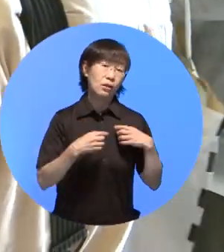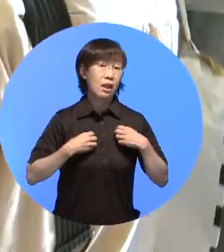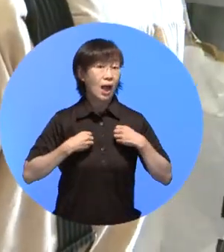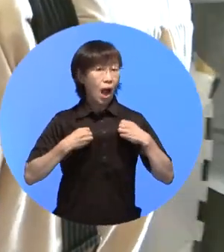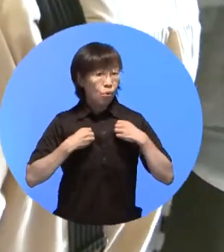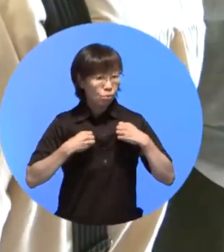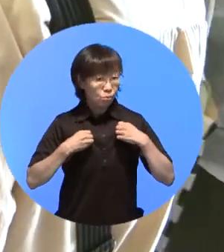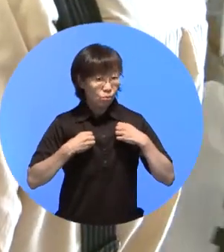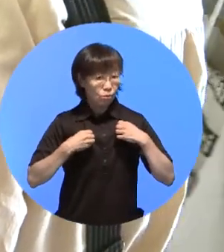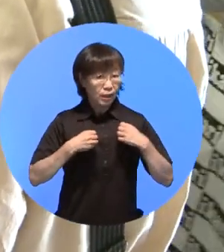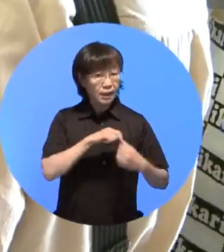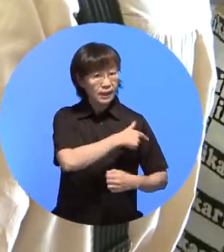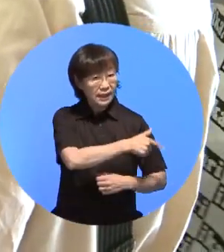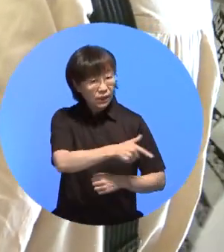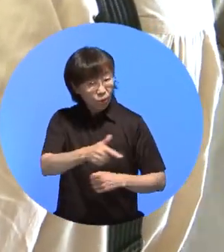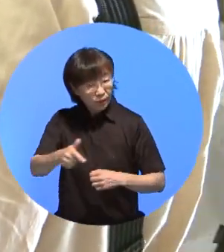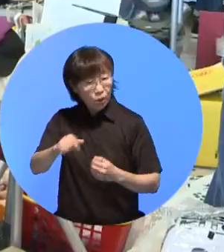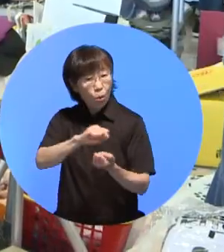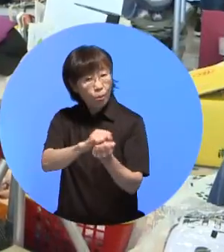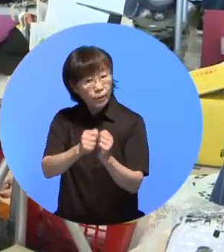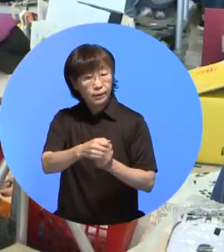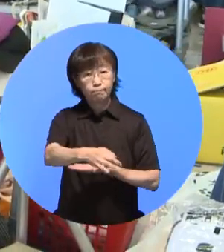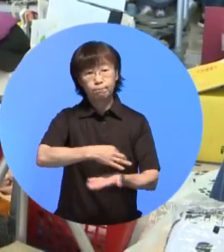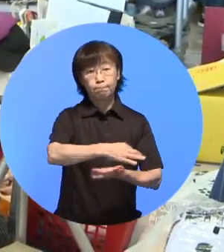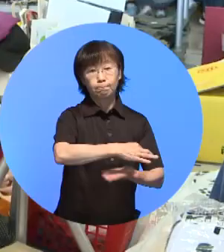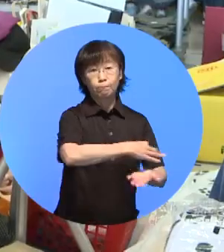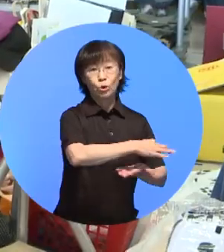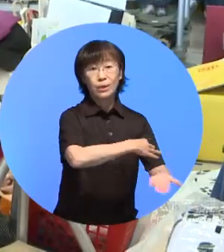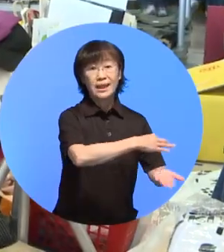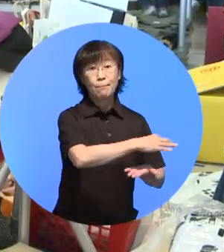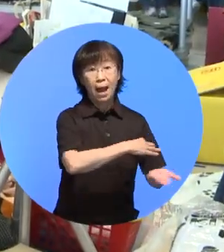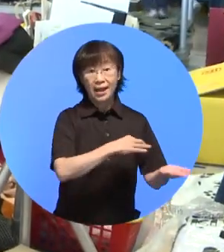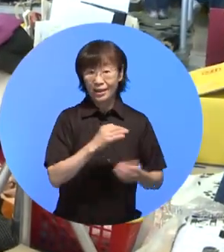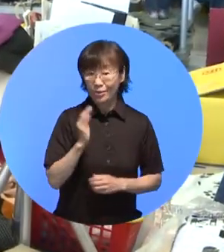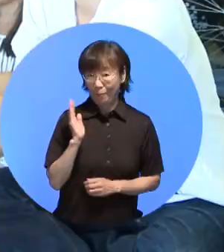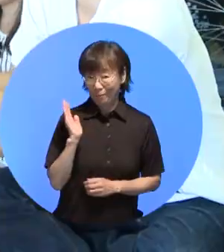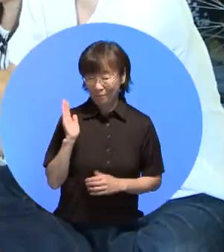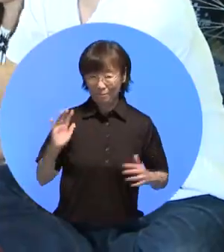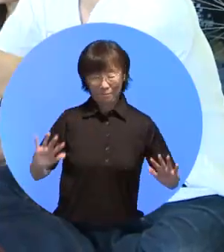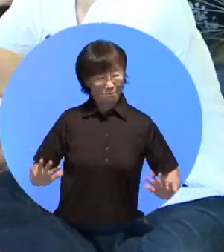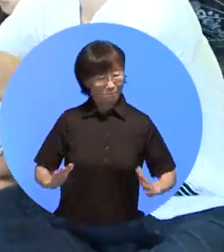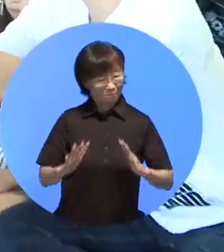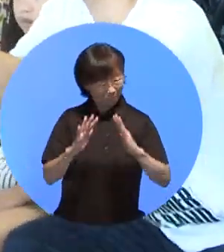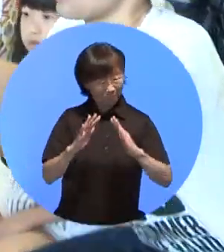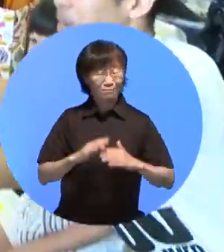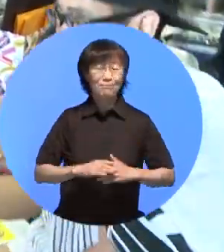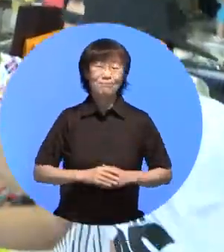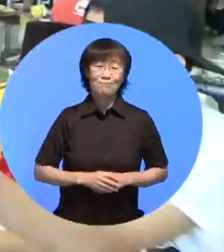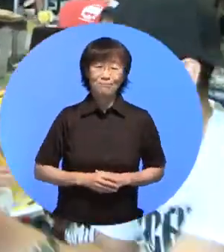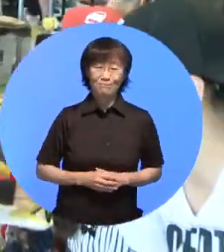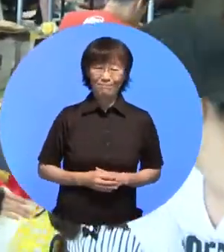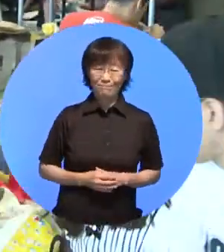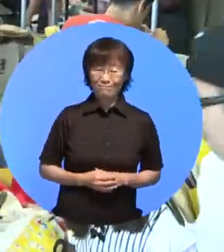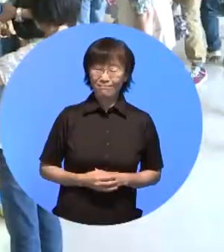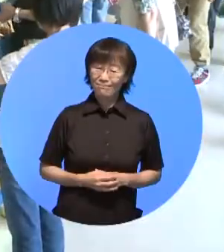おもちゃなどを販売するフリーマーケットが行われるなどたくさんの人で賑わっていまし